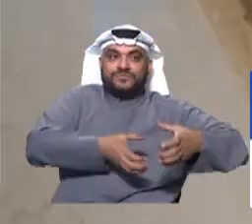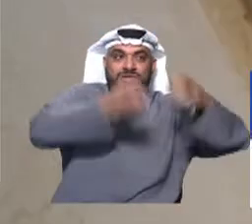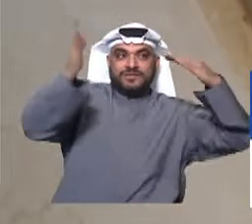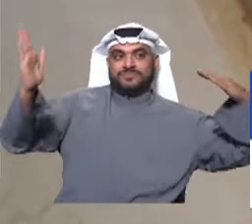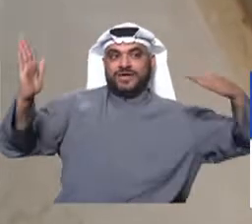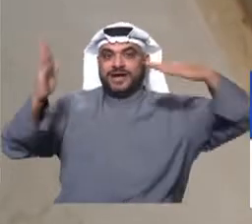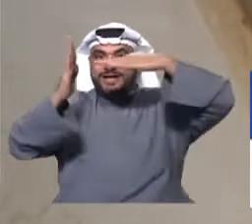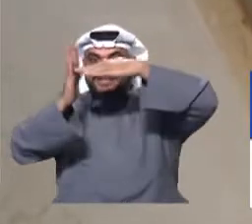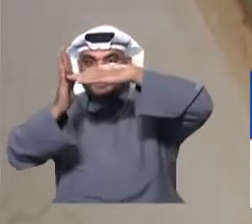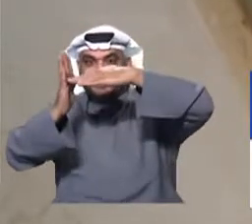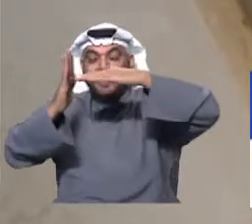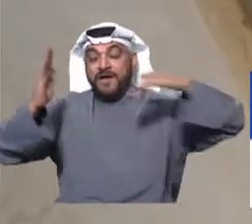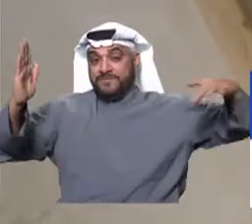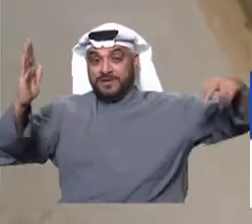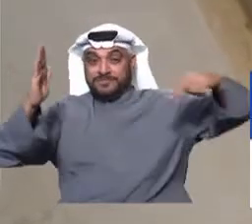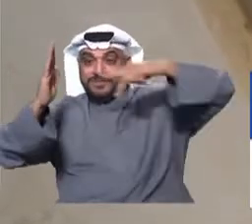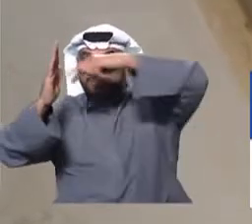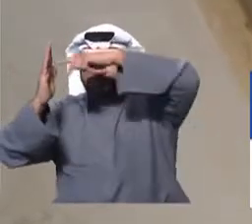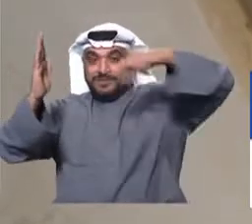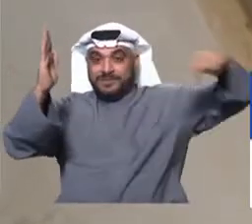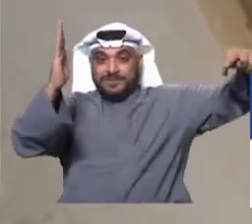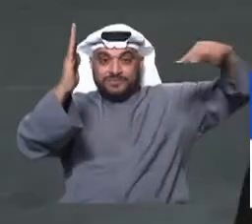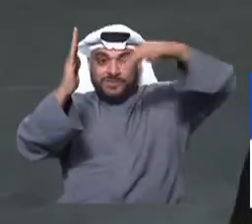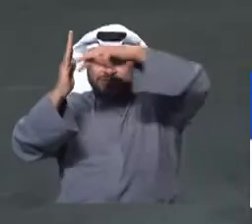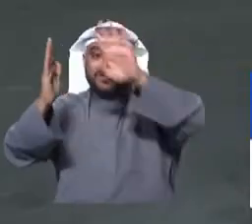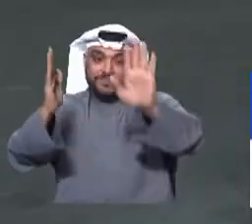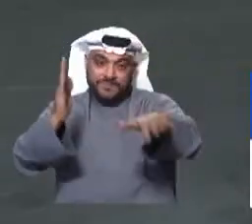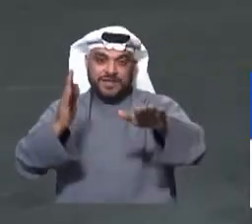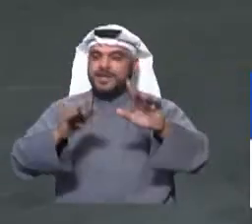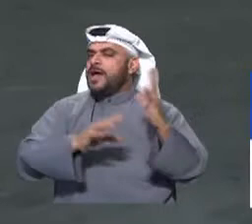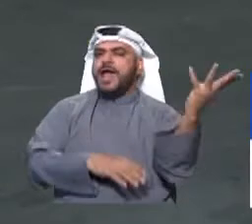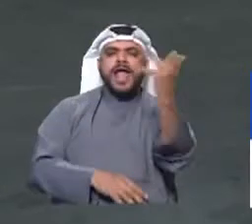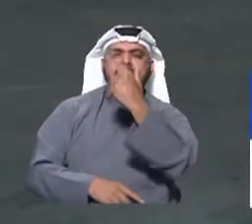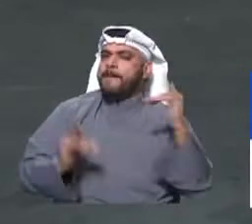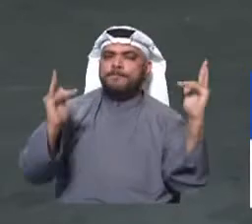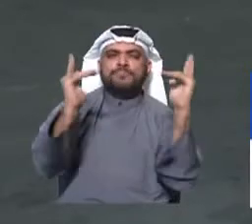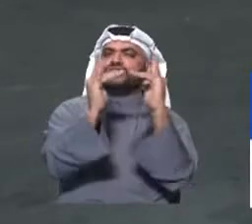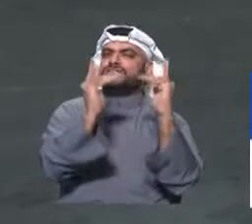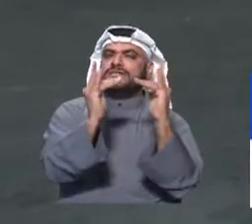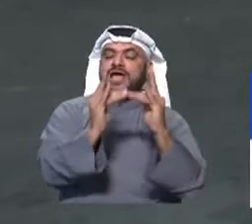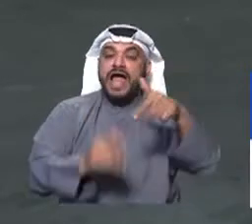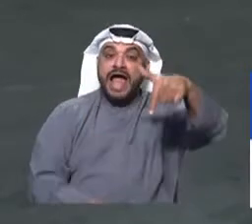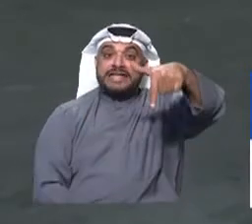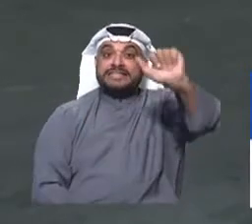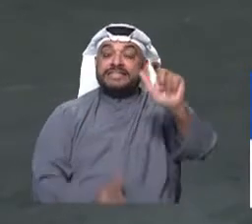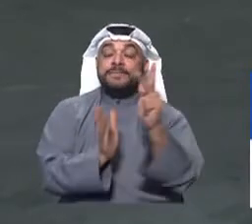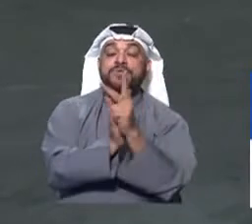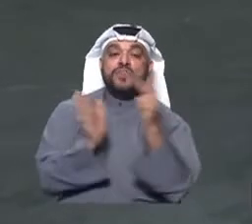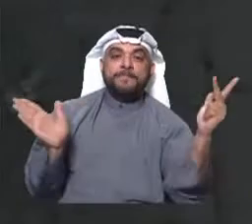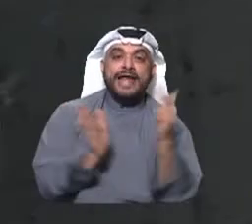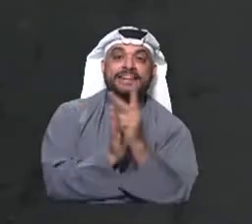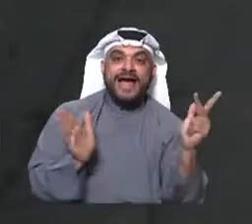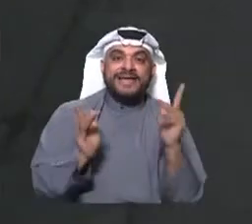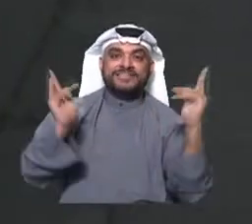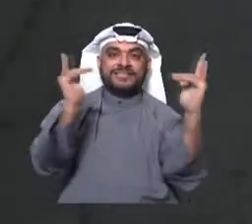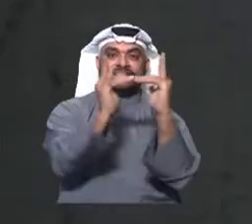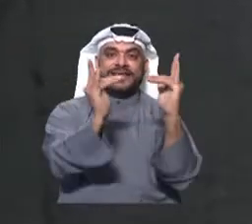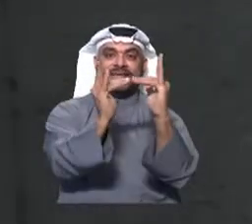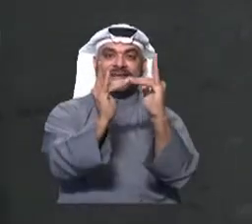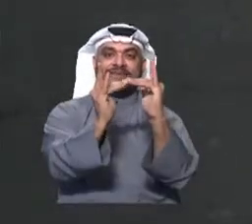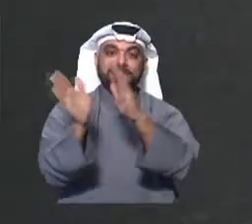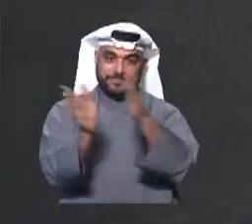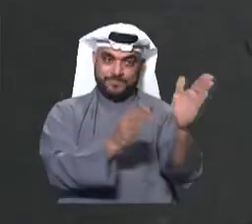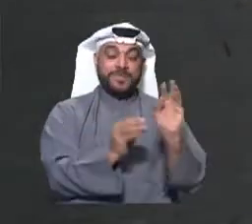الغربي، يربط بينهم جسور في عدد معين من الأدوار. يبلغ عدد أسرة المستشفى 618 سرير. مزود